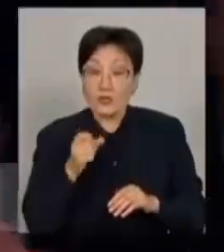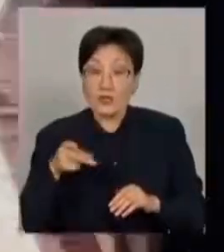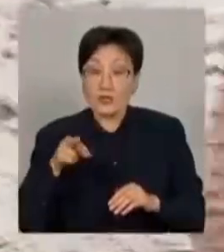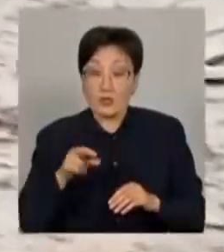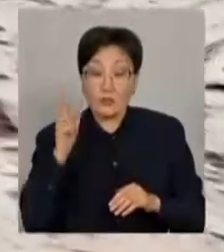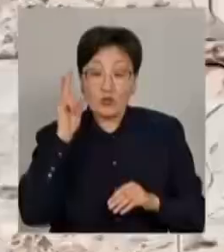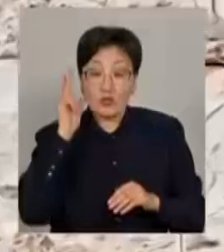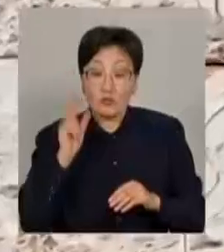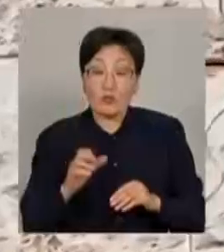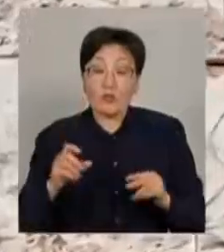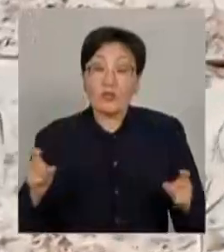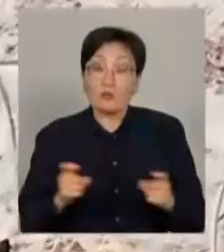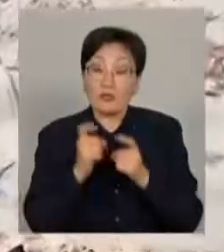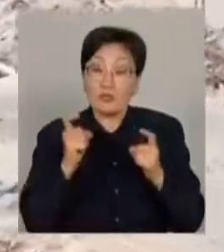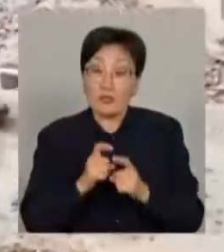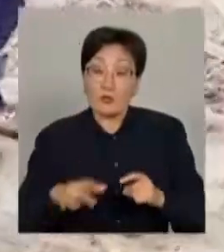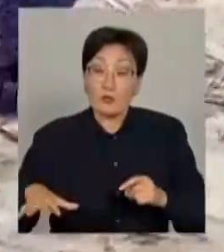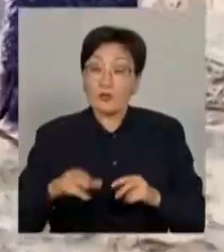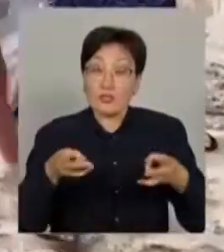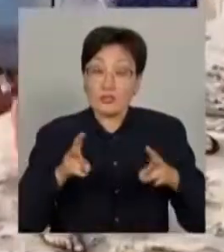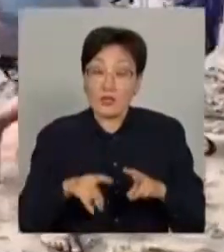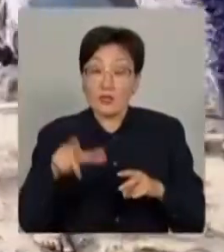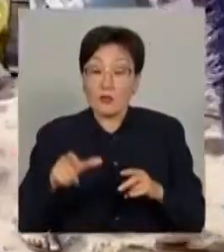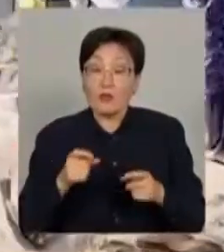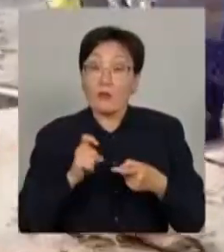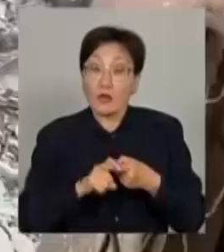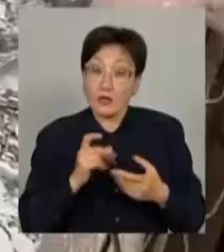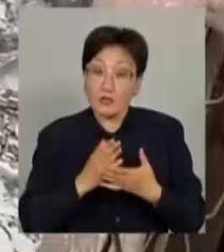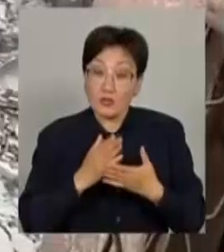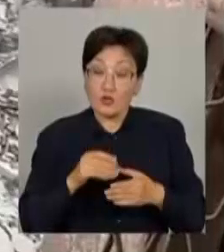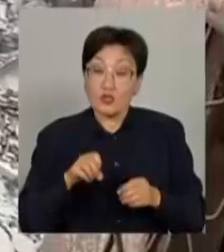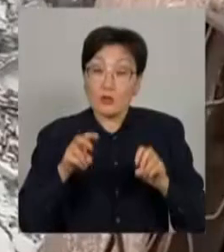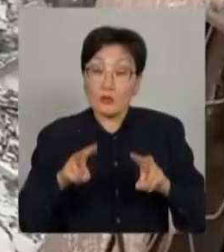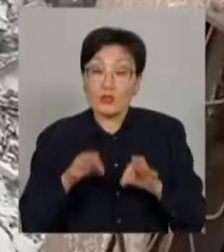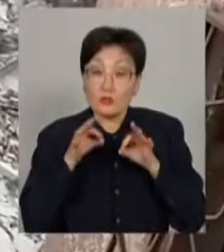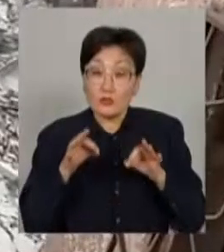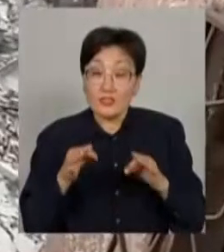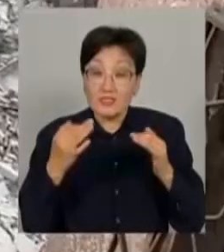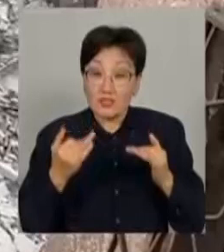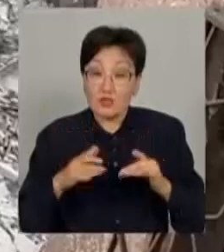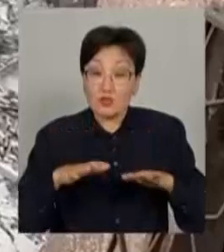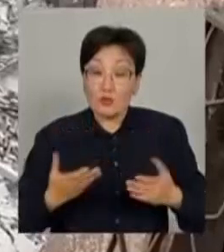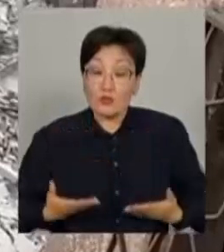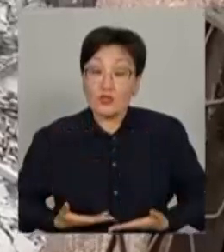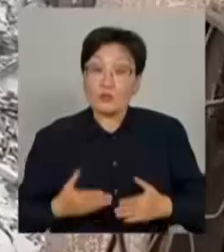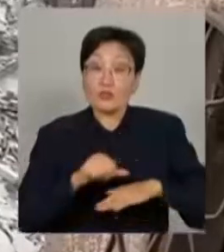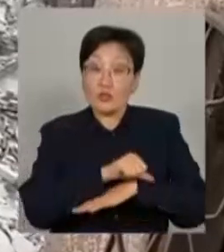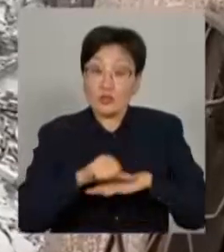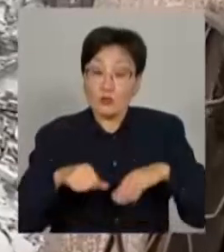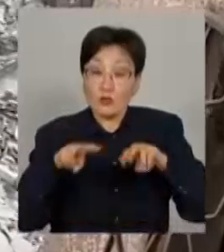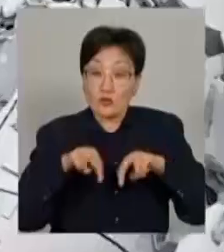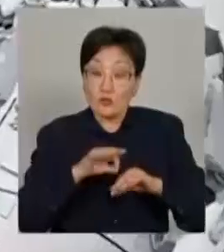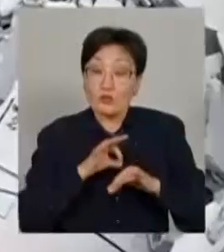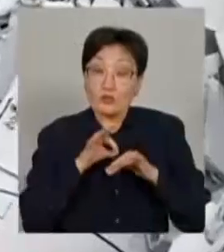Yerdanya'dağı elçiliğe soğus uşağında kalan azamattarımız ben baydanıstan. Ведомство өкілінің айтуынша, олардың қазіргі орналасқан жері бойынша